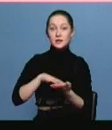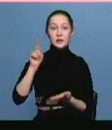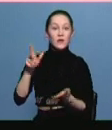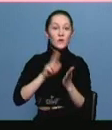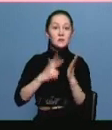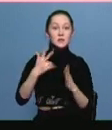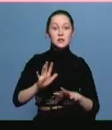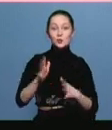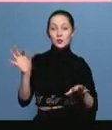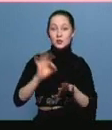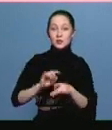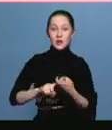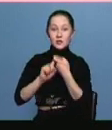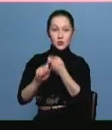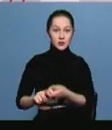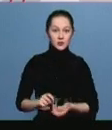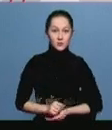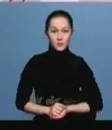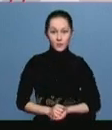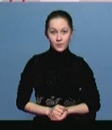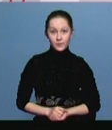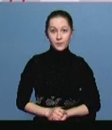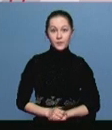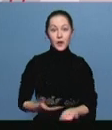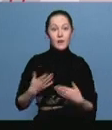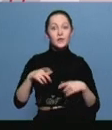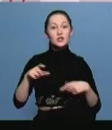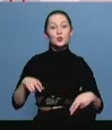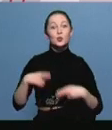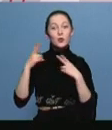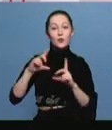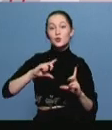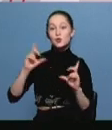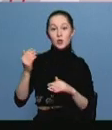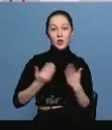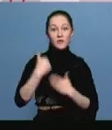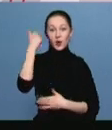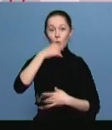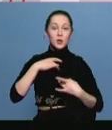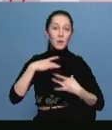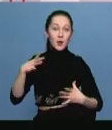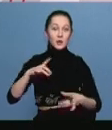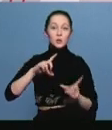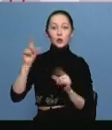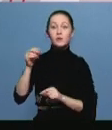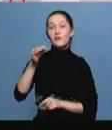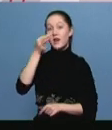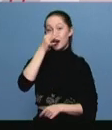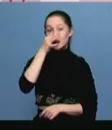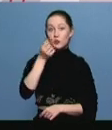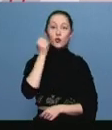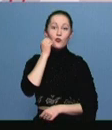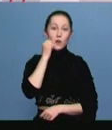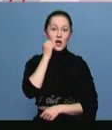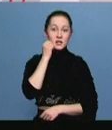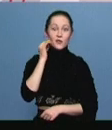83 случая заражения. Наши люди выезжают, поедут на новогодние праздники не только в Екатеринбург, но и в Москву,